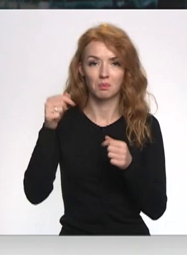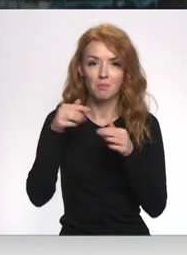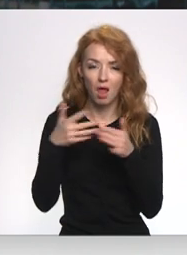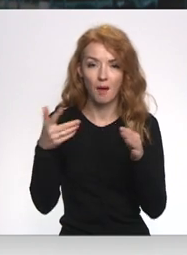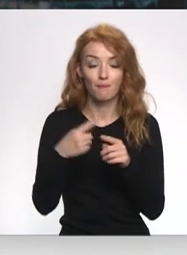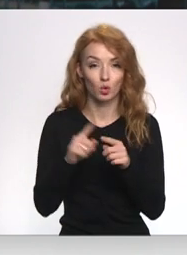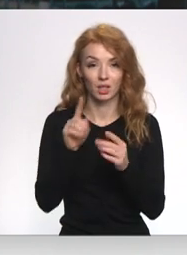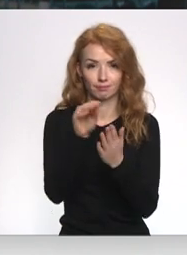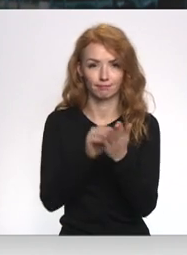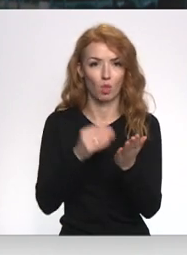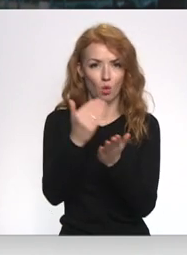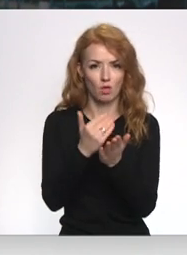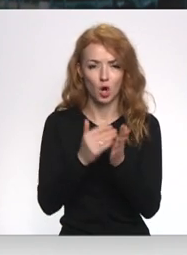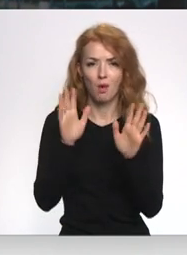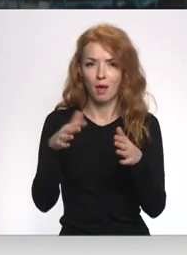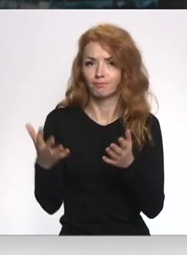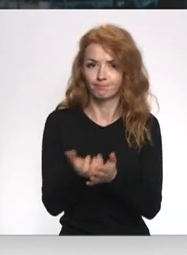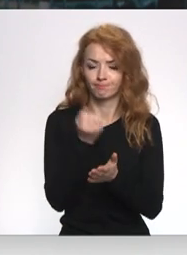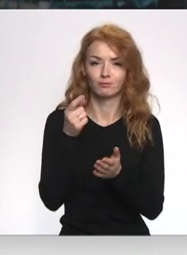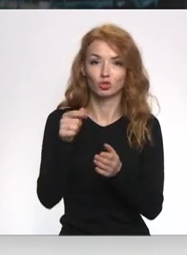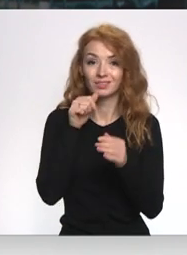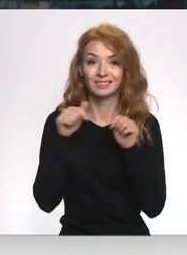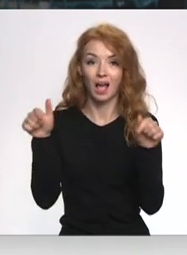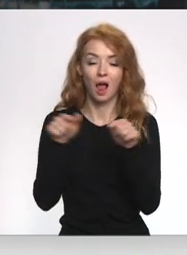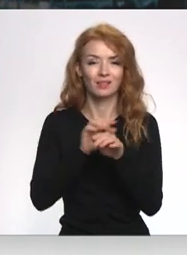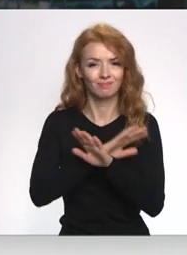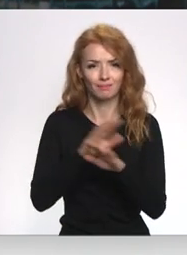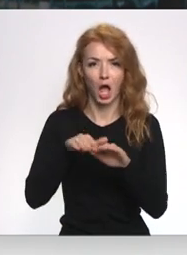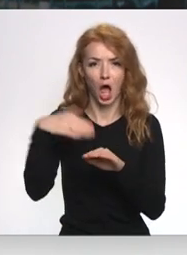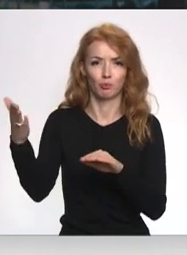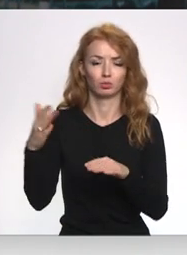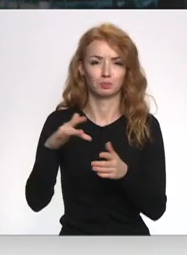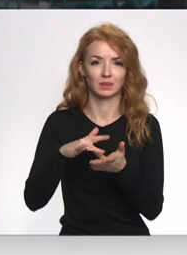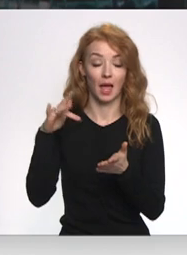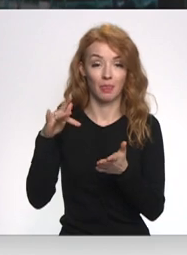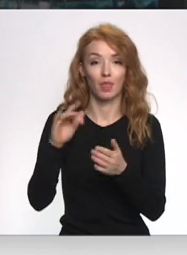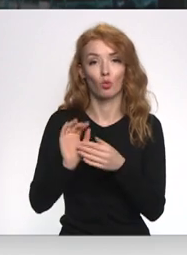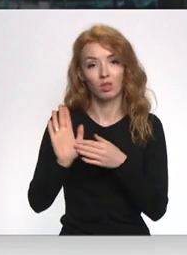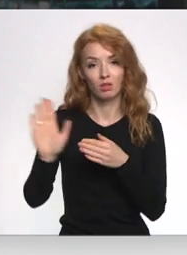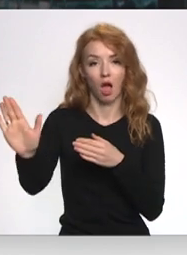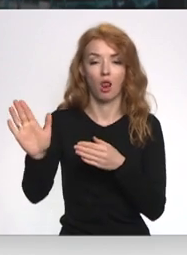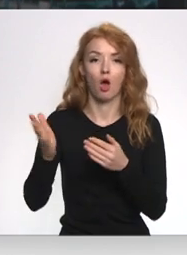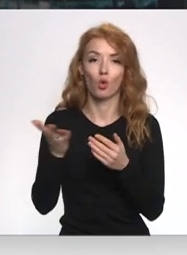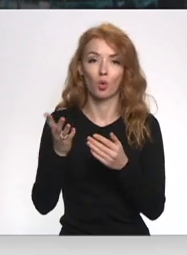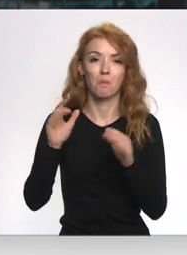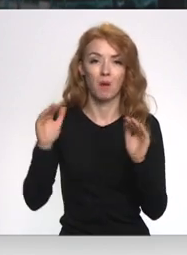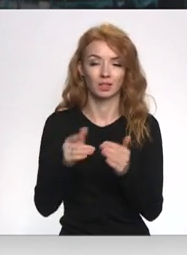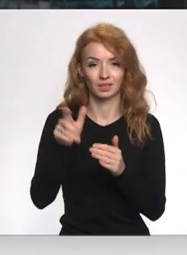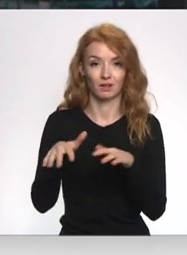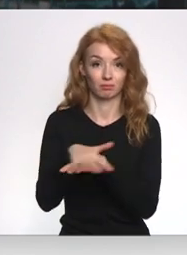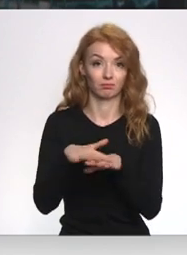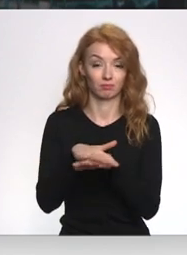izstrādājusi noteikumus, lai panāktu, ka azartspēļu zāles neatrodas pilsētas centrā, bet gan tālāk no vietām, kur ikdienā ir liela cilvēku